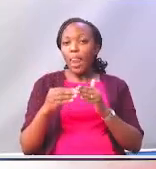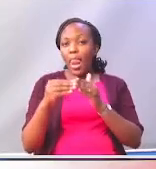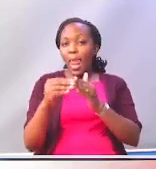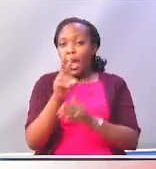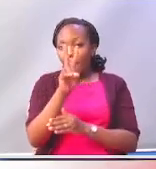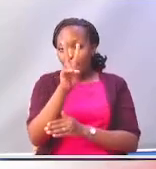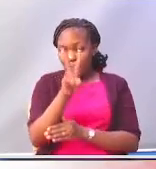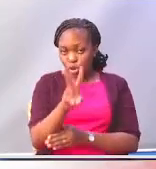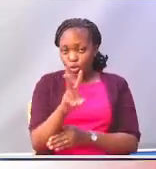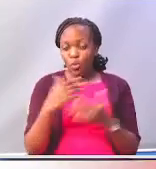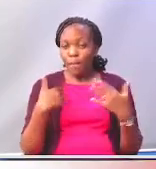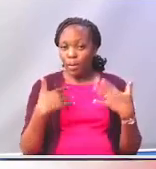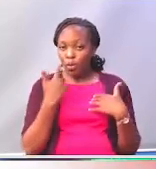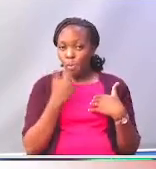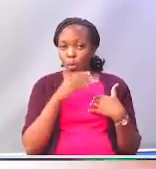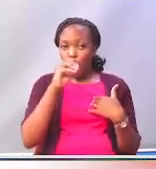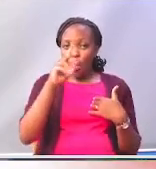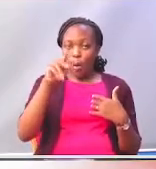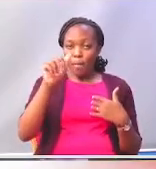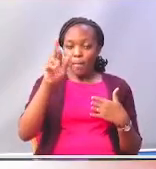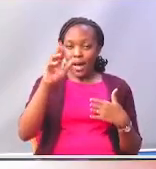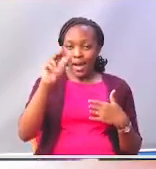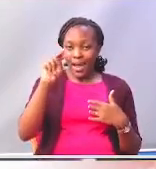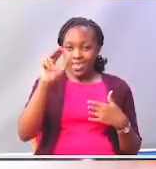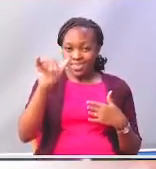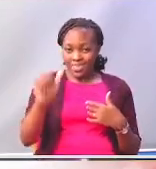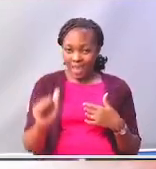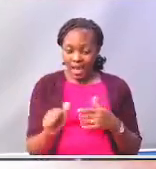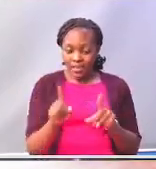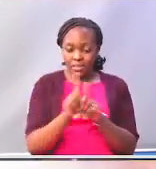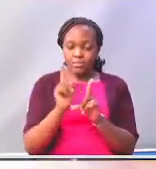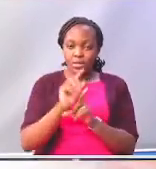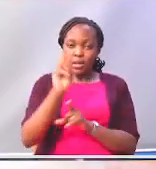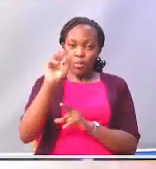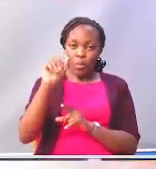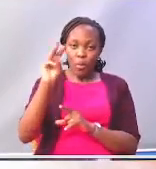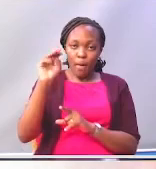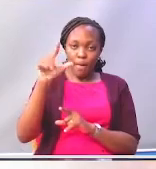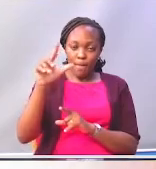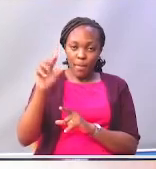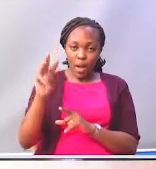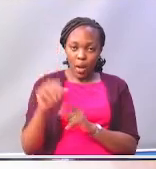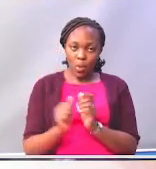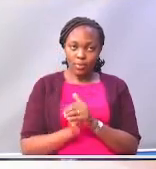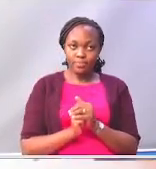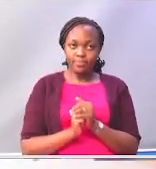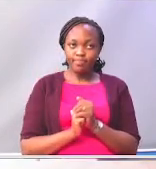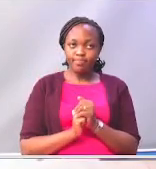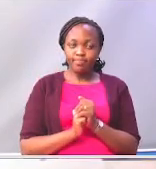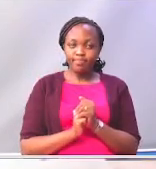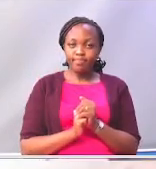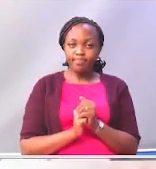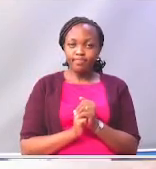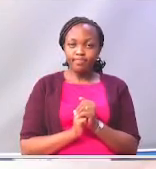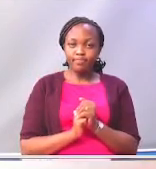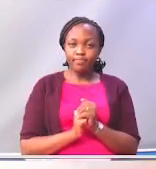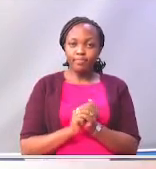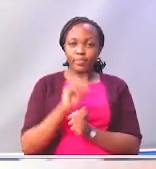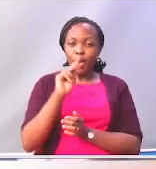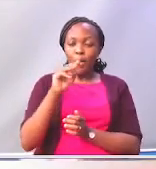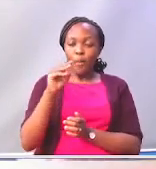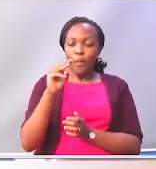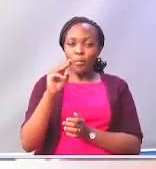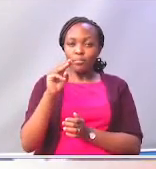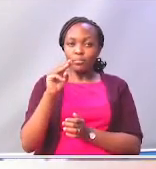Oparanya na Eugene Wamalwa. Suna East Member of Parliament Junet Mohamed lashed out at Kenya Kwanza Alliance